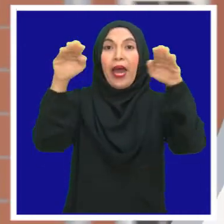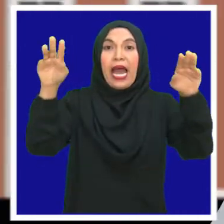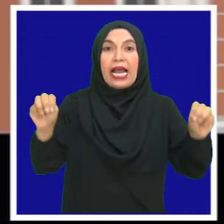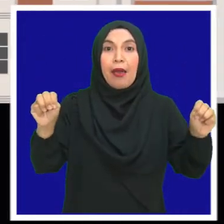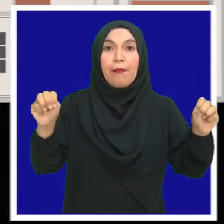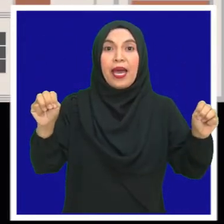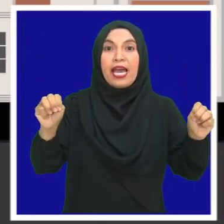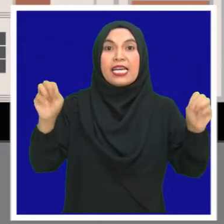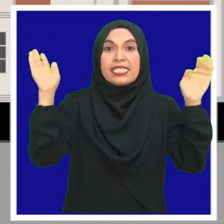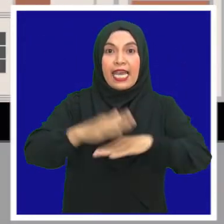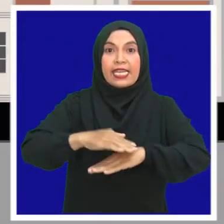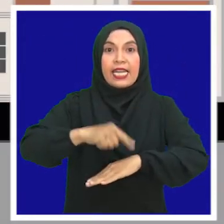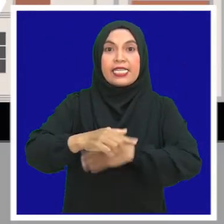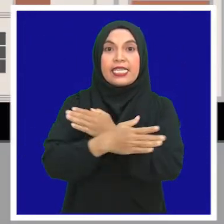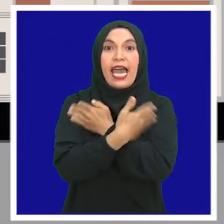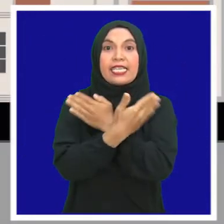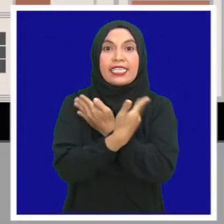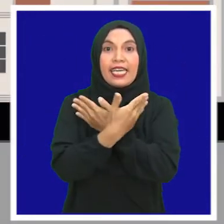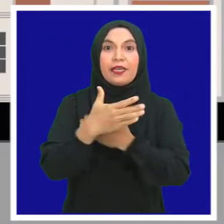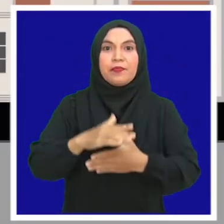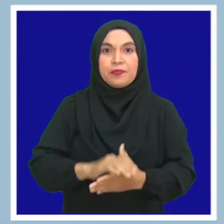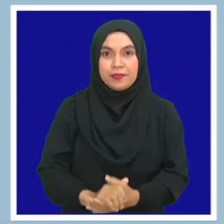di Aceh.